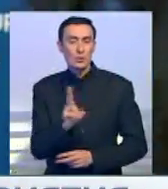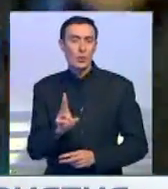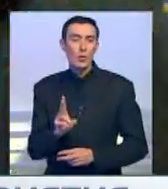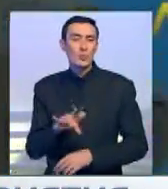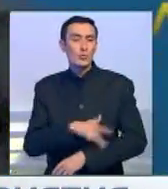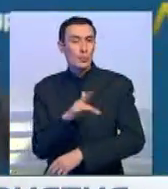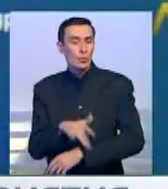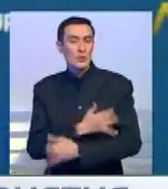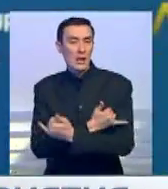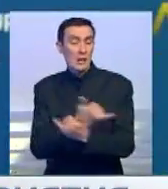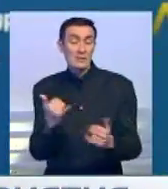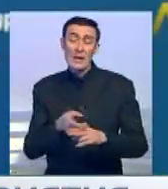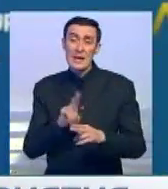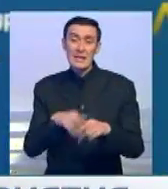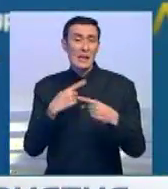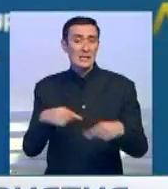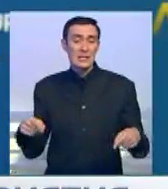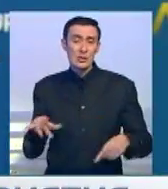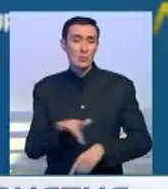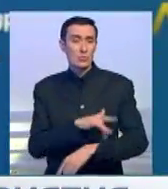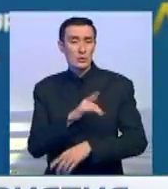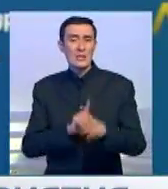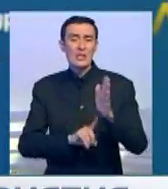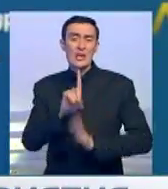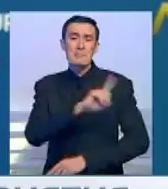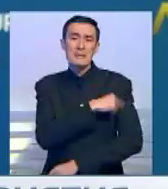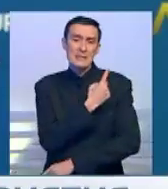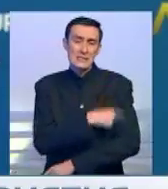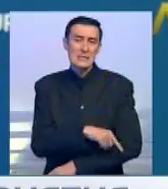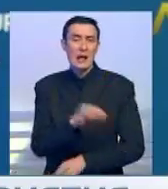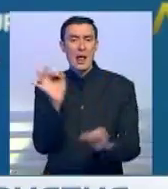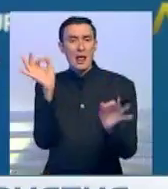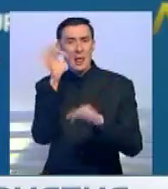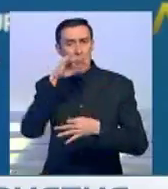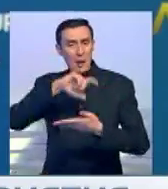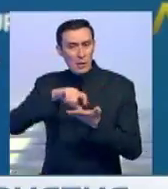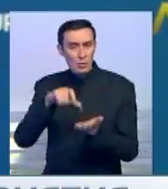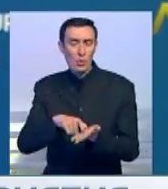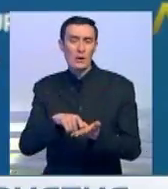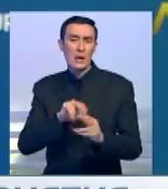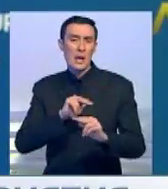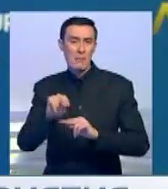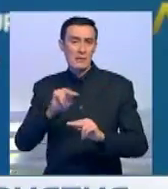оказывают услуги. Это совершенно различные услуги, от медицинских, лабораторных до образовательных предприятий.